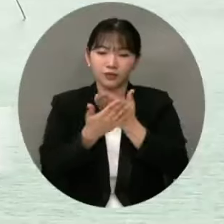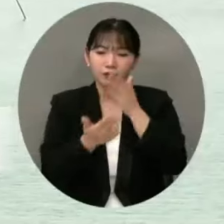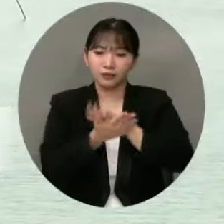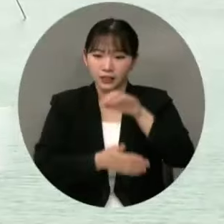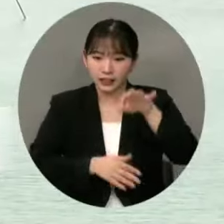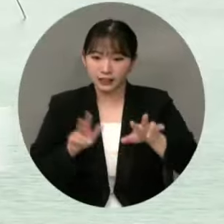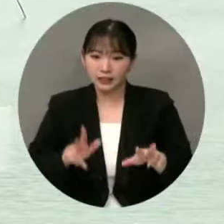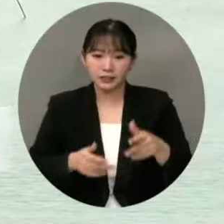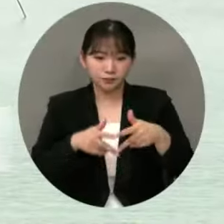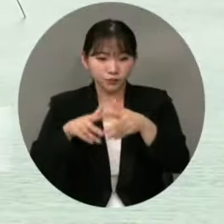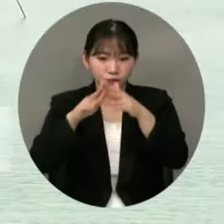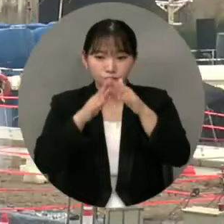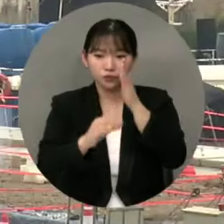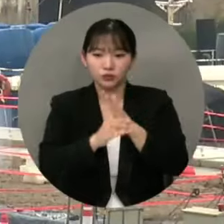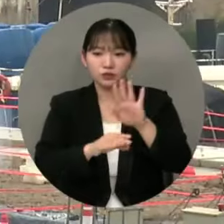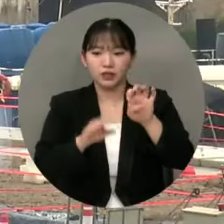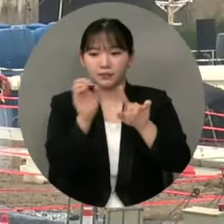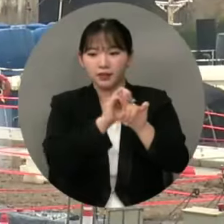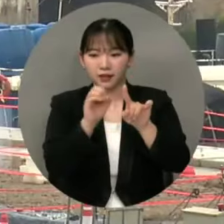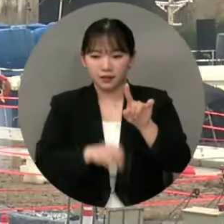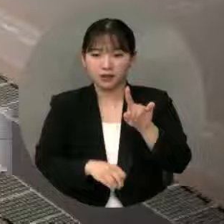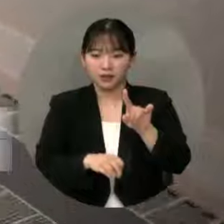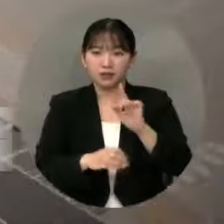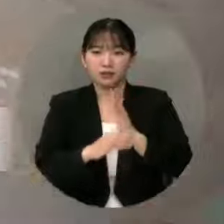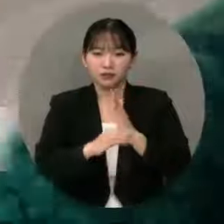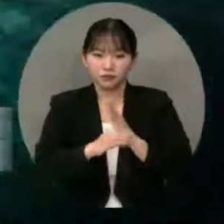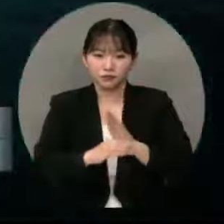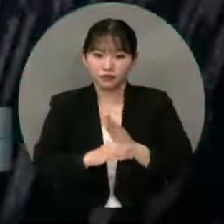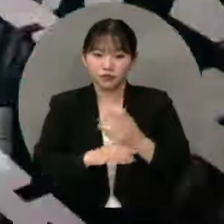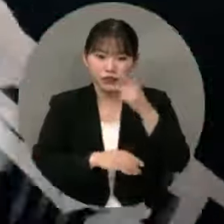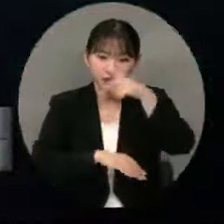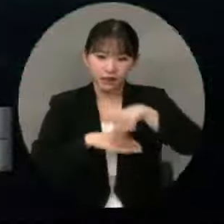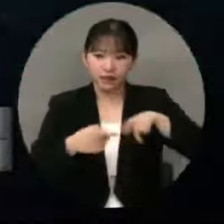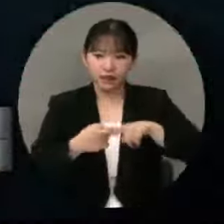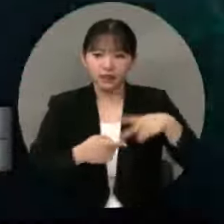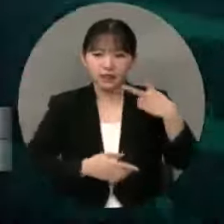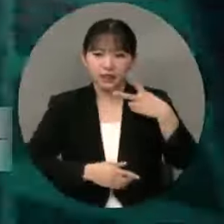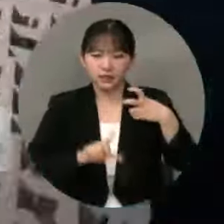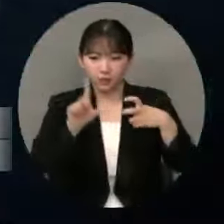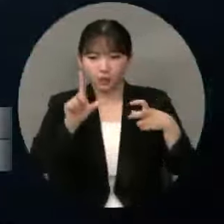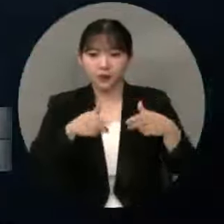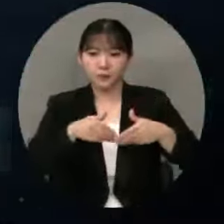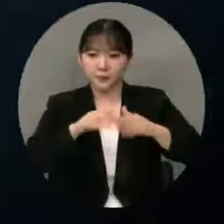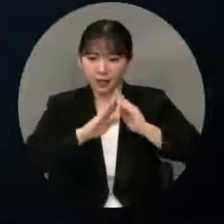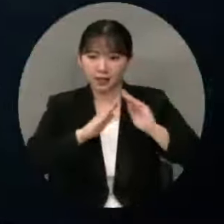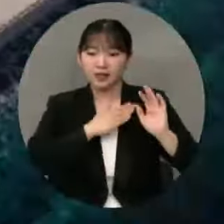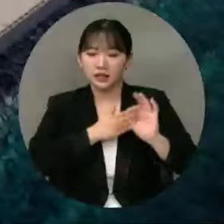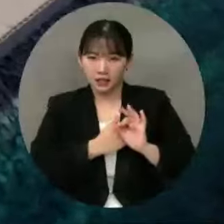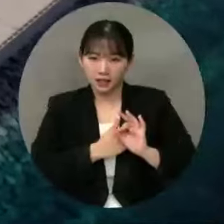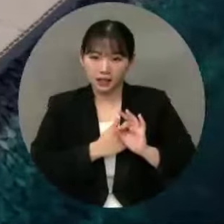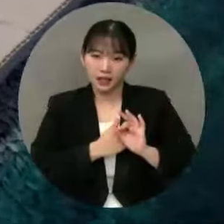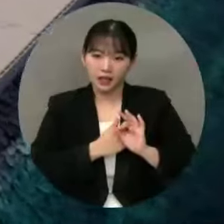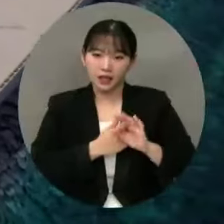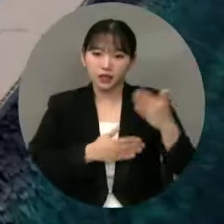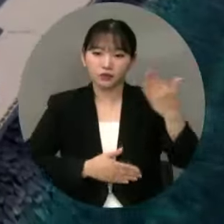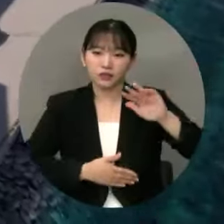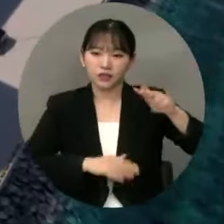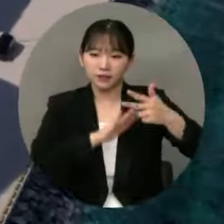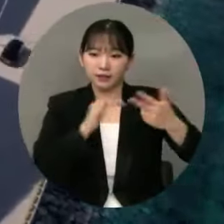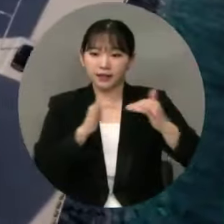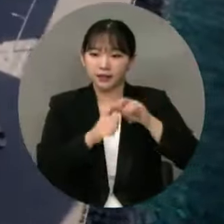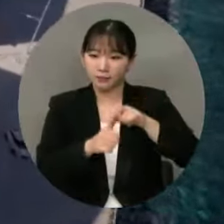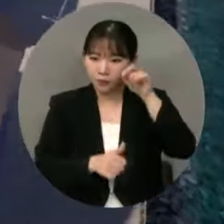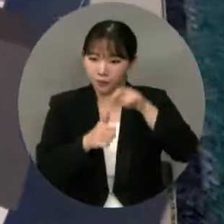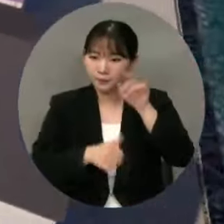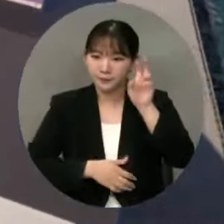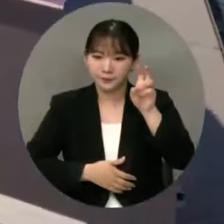서부정비창의 현재 공정률은 41%. 예정대로 오는 2025년 완공되면 9,700여 명의 고용